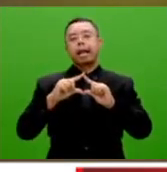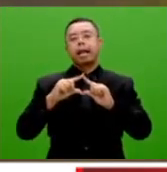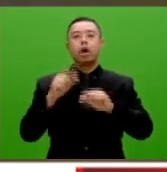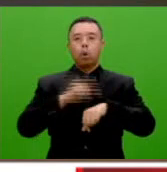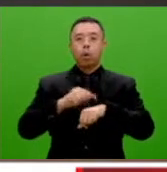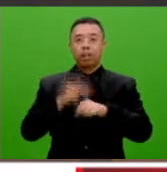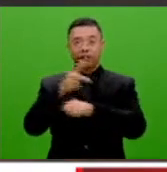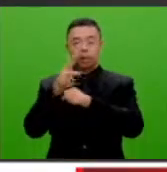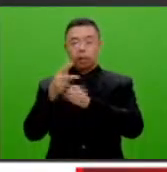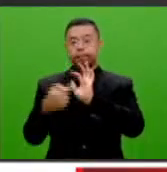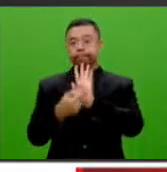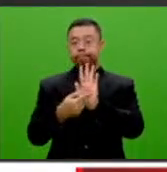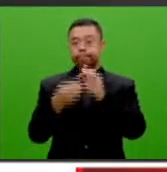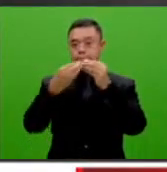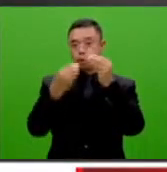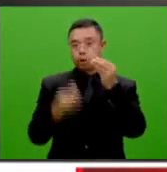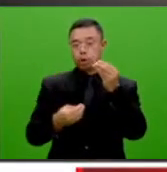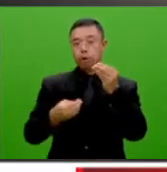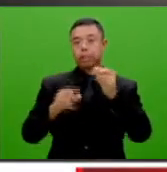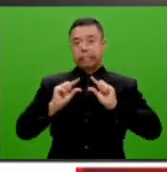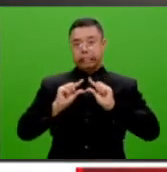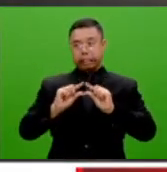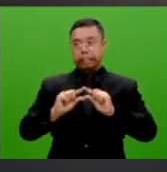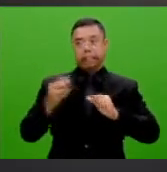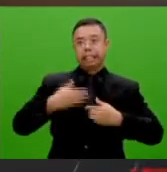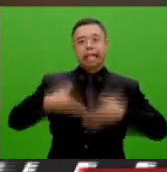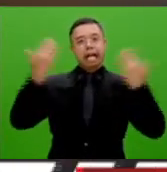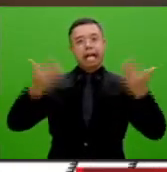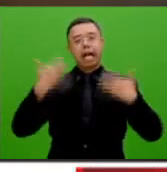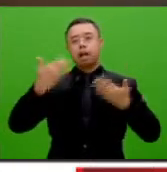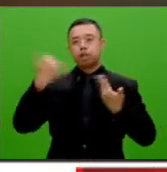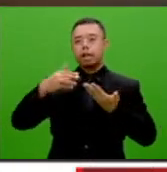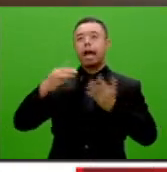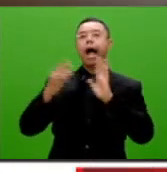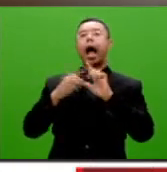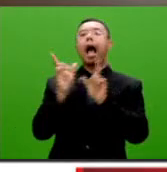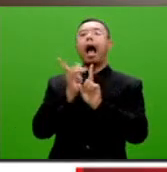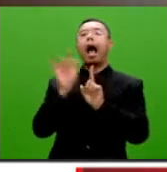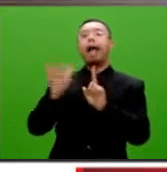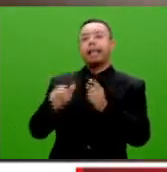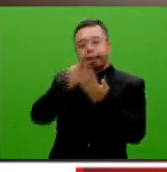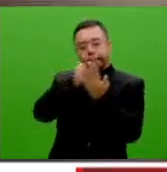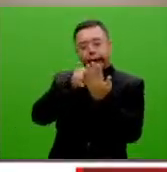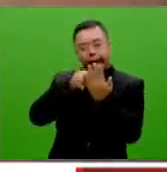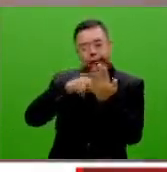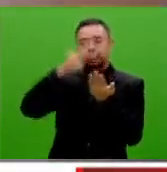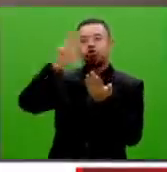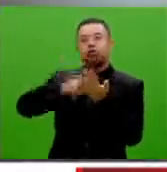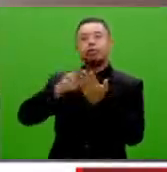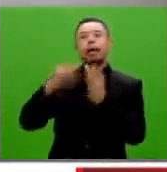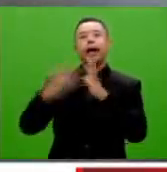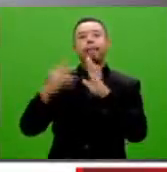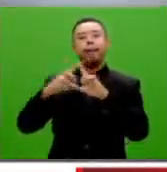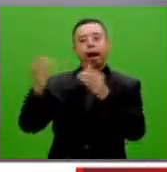Dalam sebuah video terlihat, pengurus Demokrat bersorak setelah AHY membacakan putusan MA tersebut. Momen kegembiraan Partai Demokrat